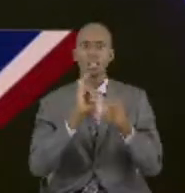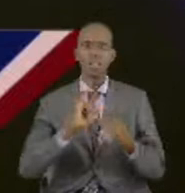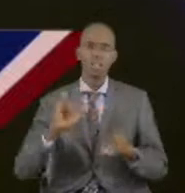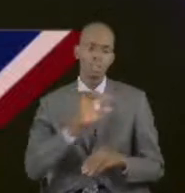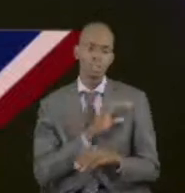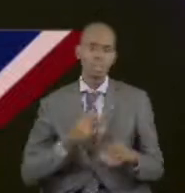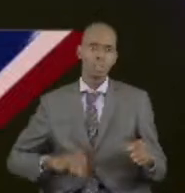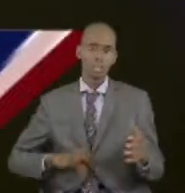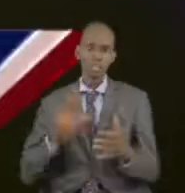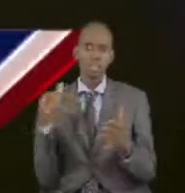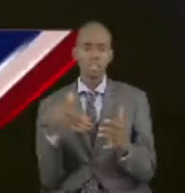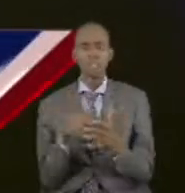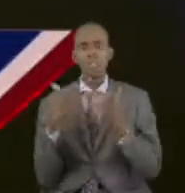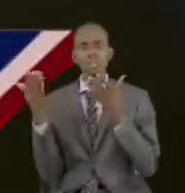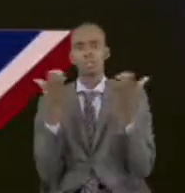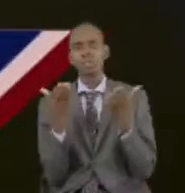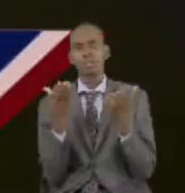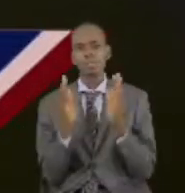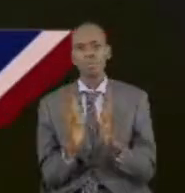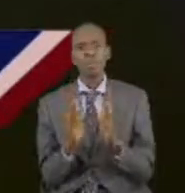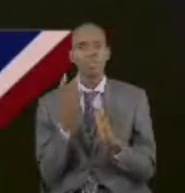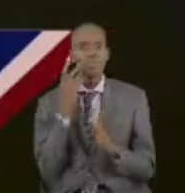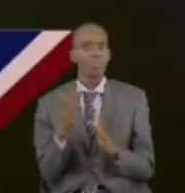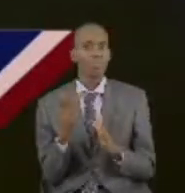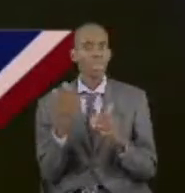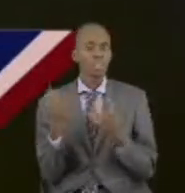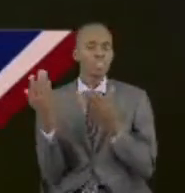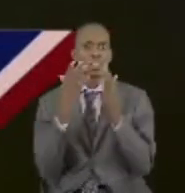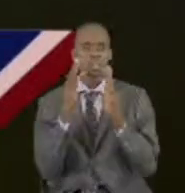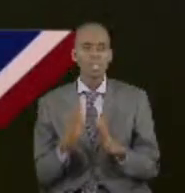la transformation d'un serviteur